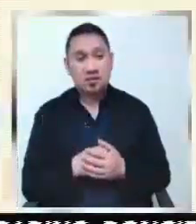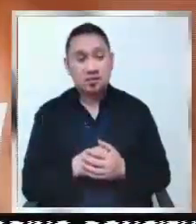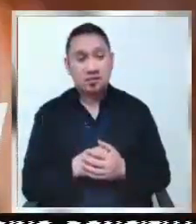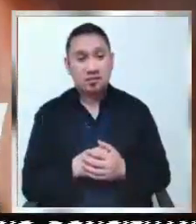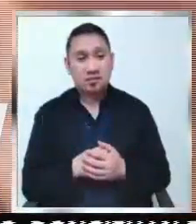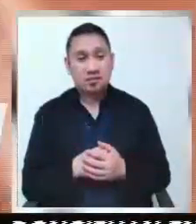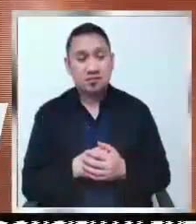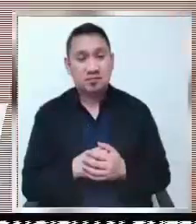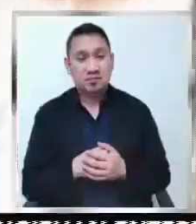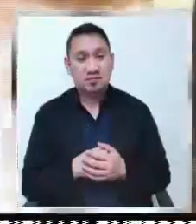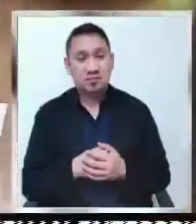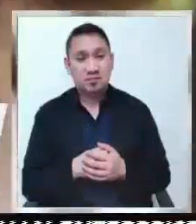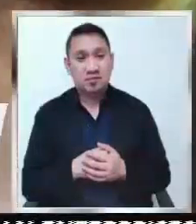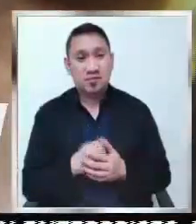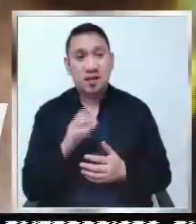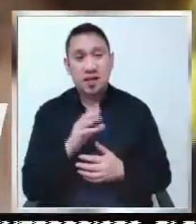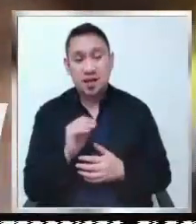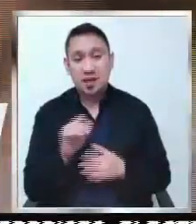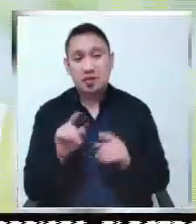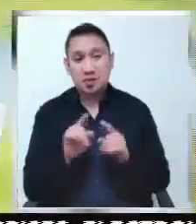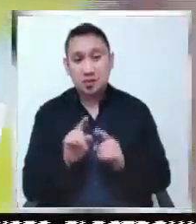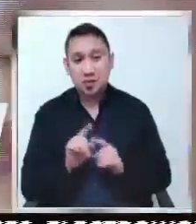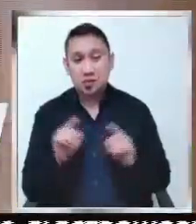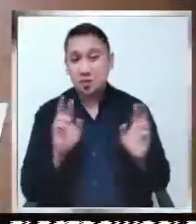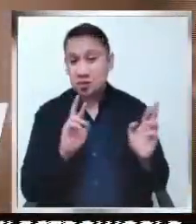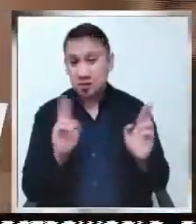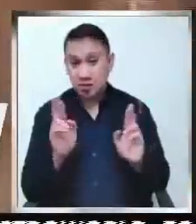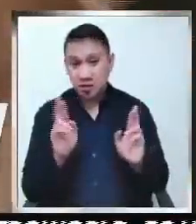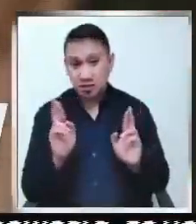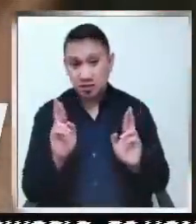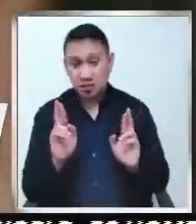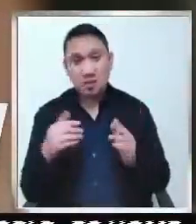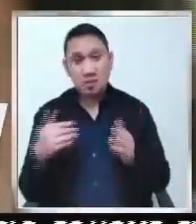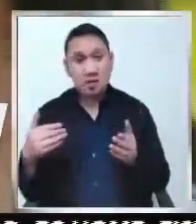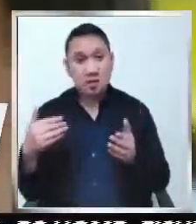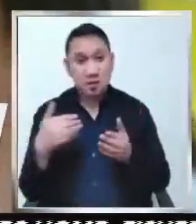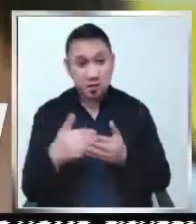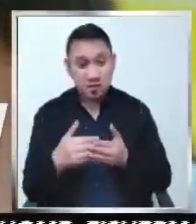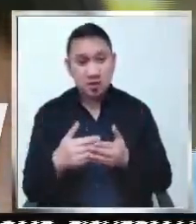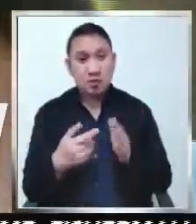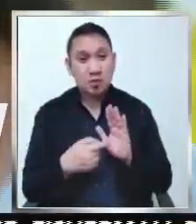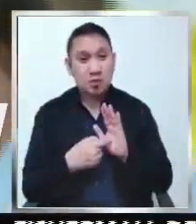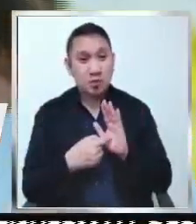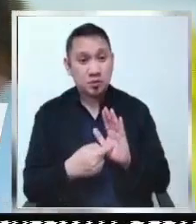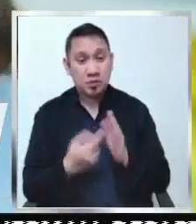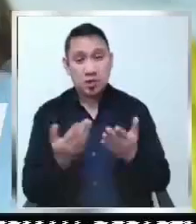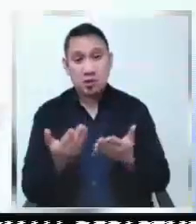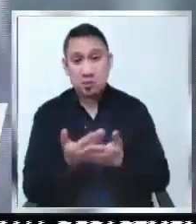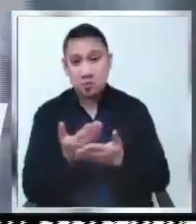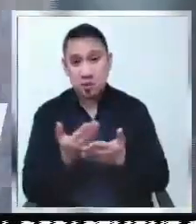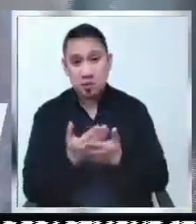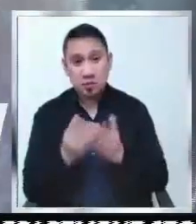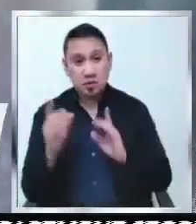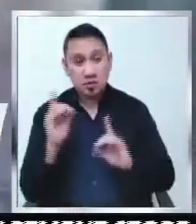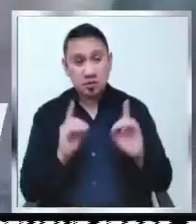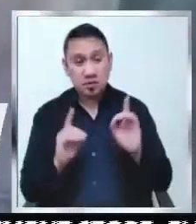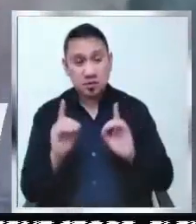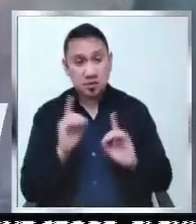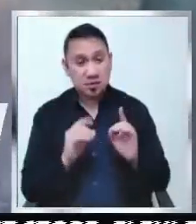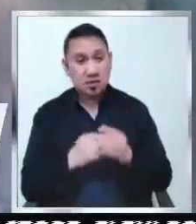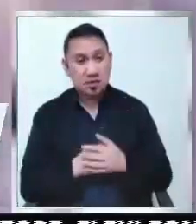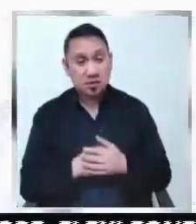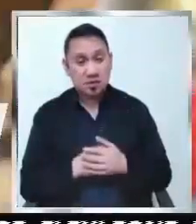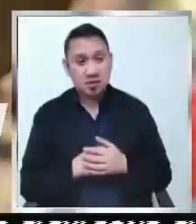rin siya para sa nalalapit na pagkapalabas ng bagong series niya sa GMA Afternoon Prime na